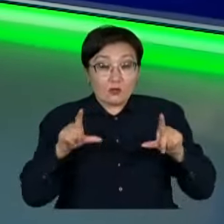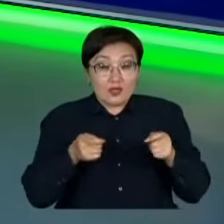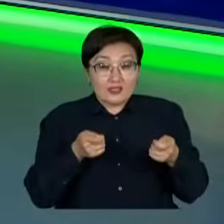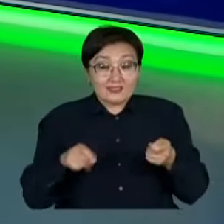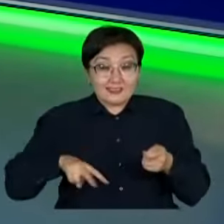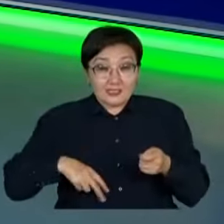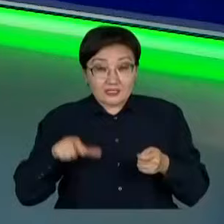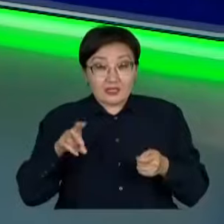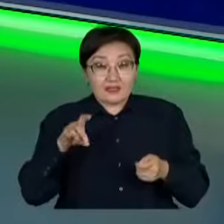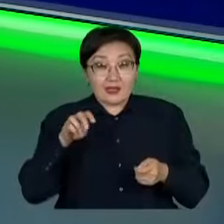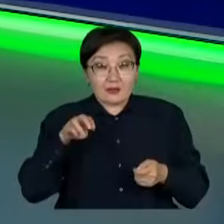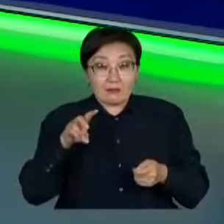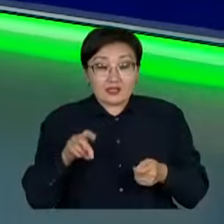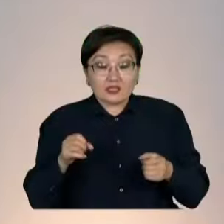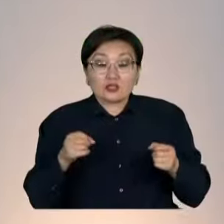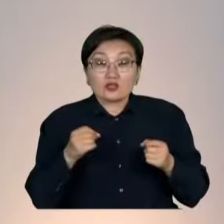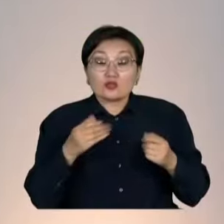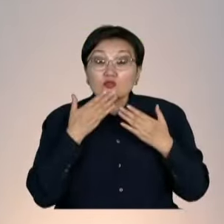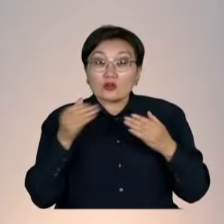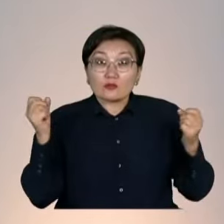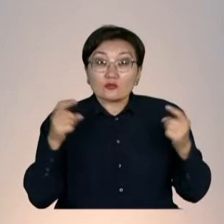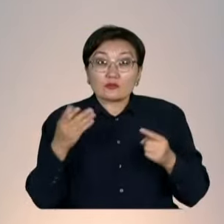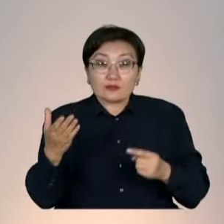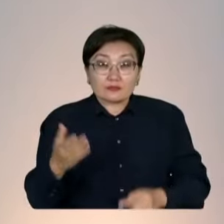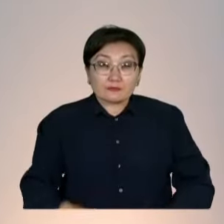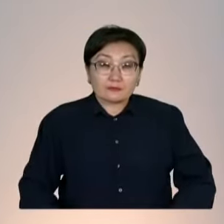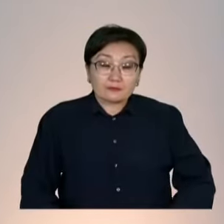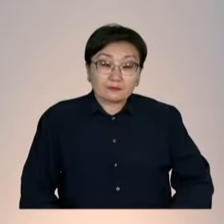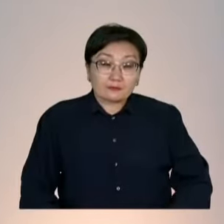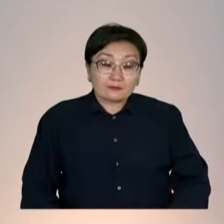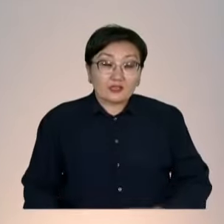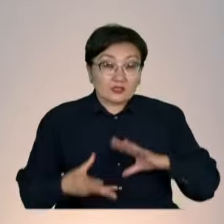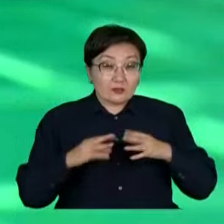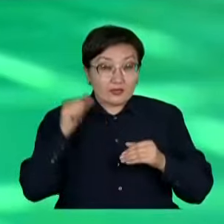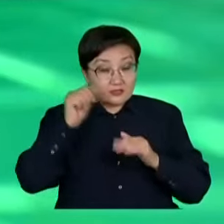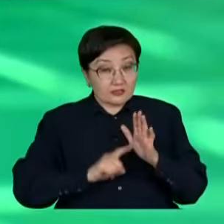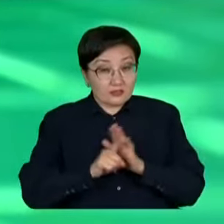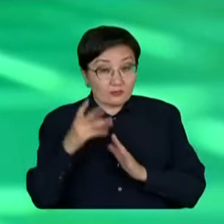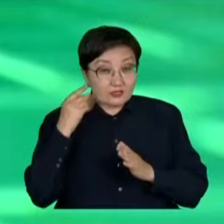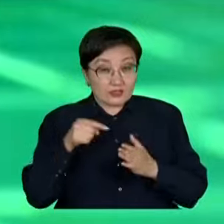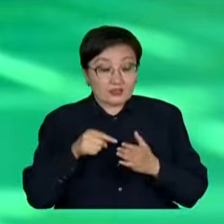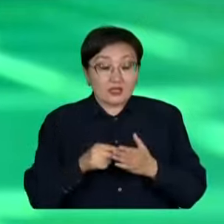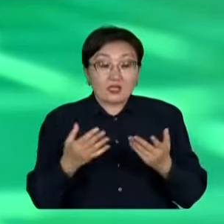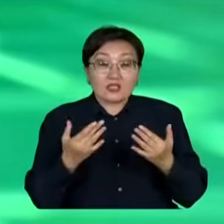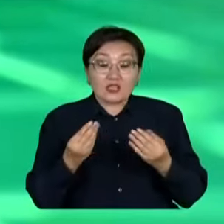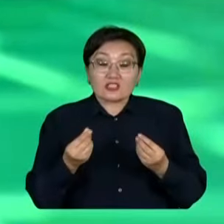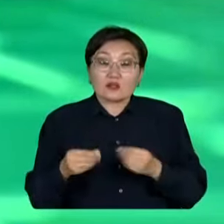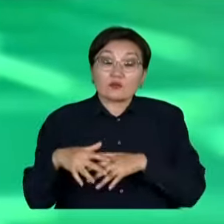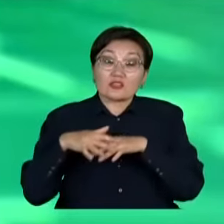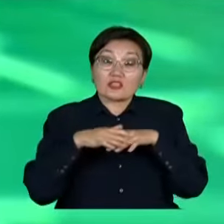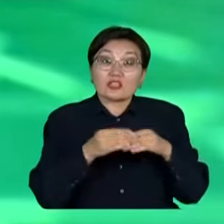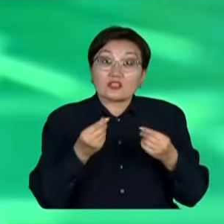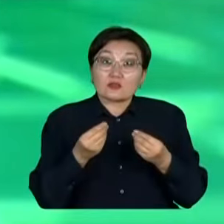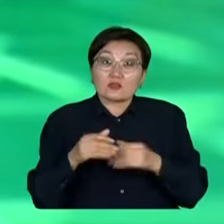Нариман Ибрагимовтен сұрап білсек. Нариман мырза, қош келдіңіз. Саламатсыздар ма? Жалпы жыл басынан бері Алматы қаласына қанша инвестиция